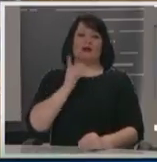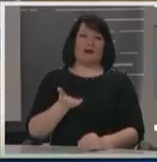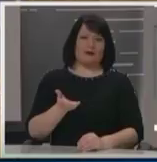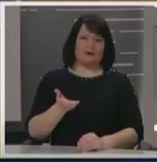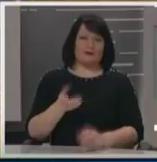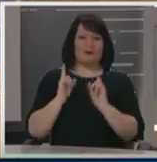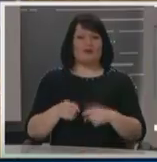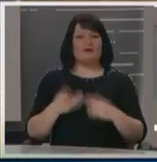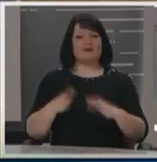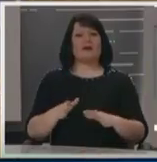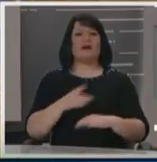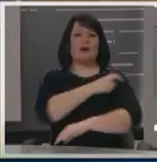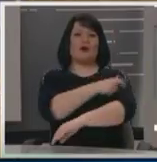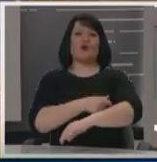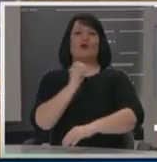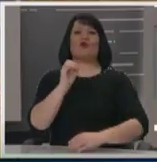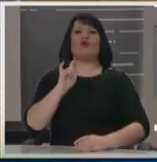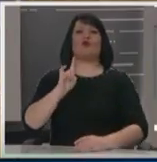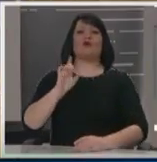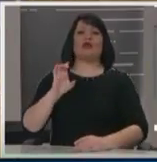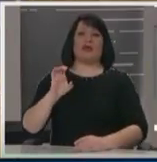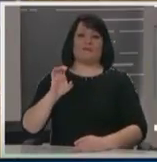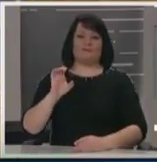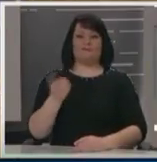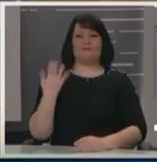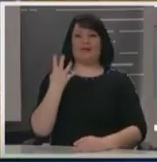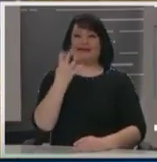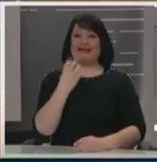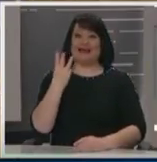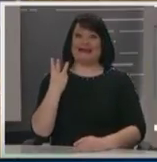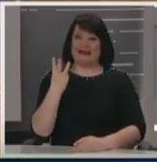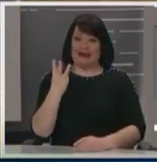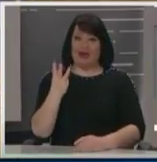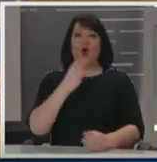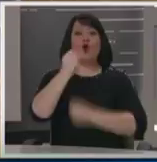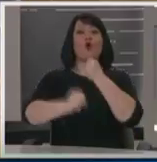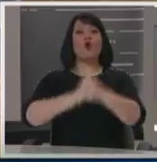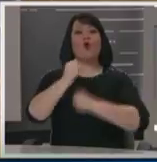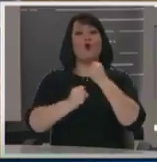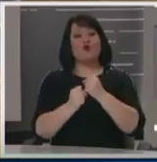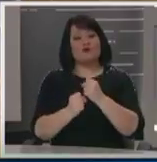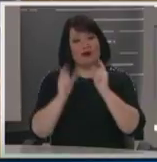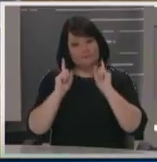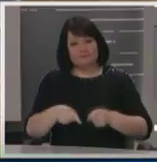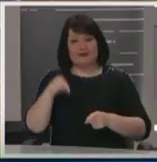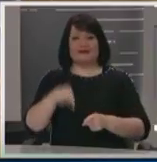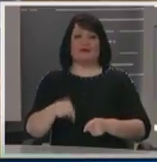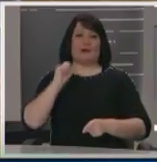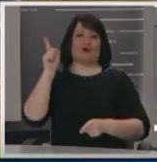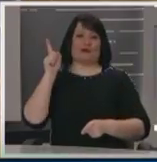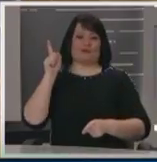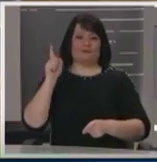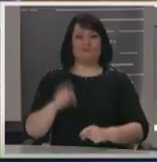με απόφαση του Οργανισμού Ηνωμένων Εθνών πριν από 43 χρόνια. Η συγκεκριμένη ημερομηνία